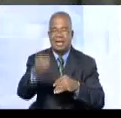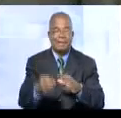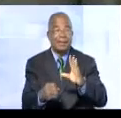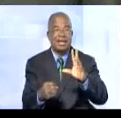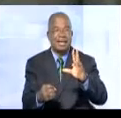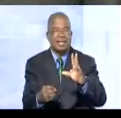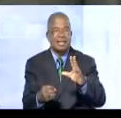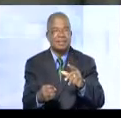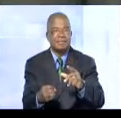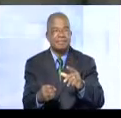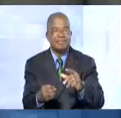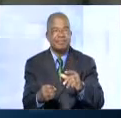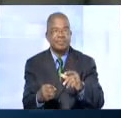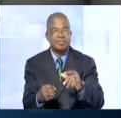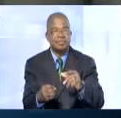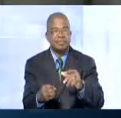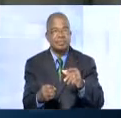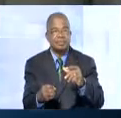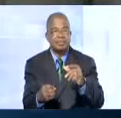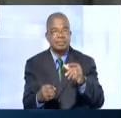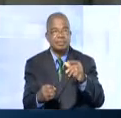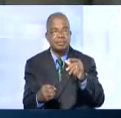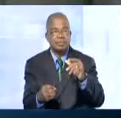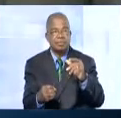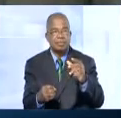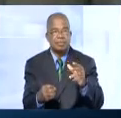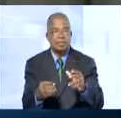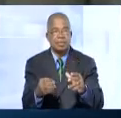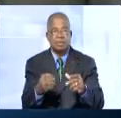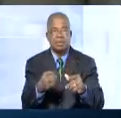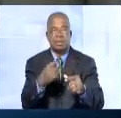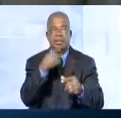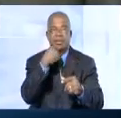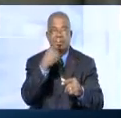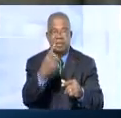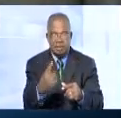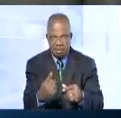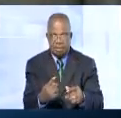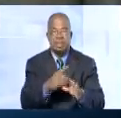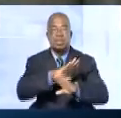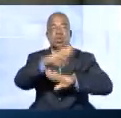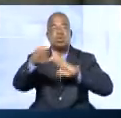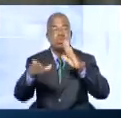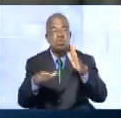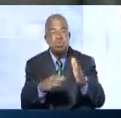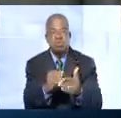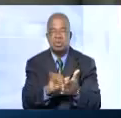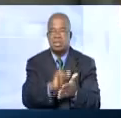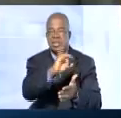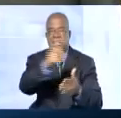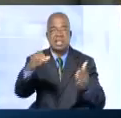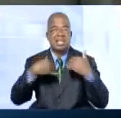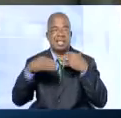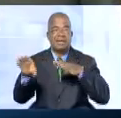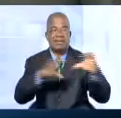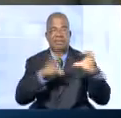surtout pour de remercier pour la